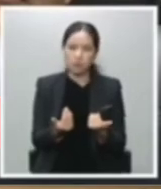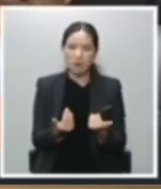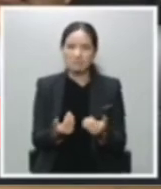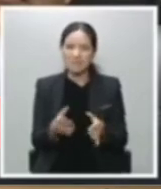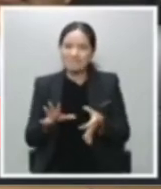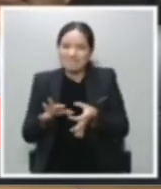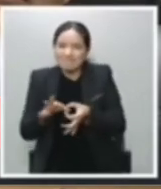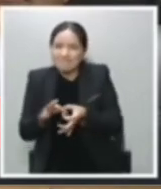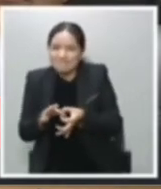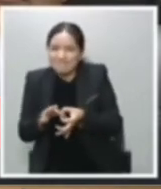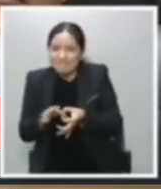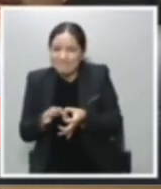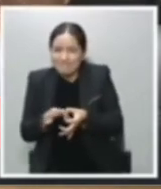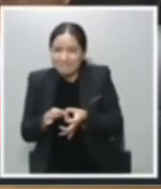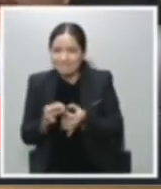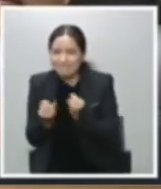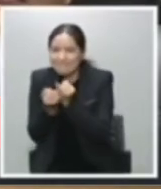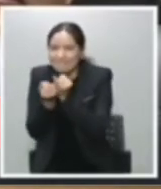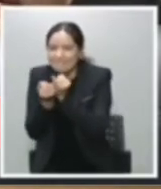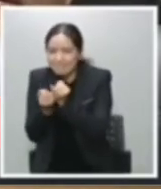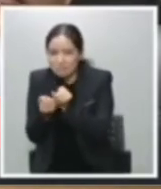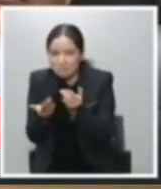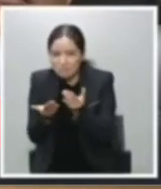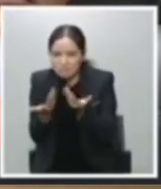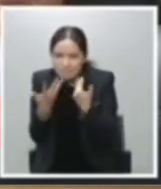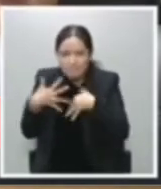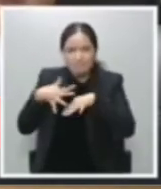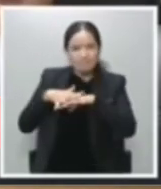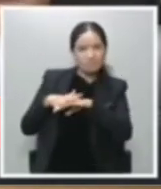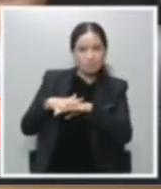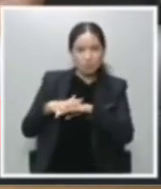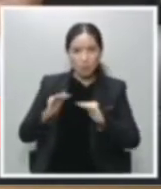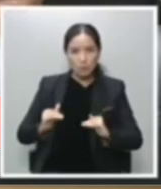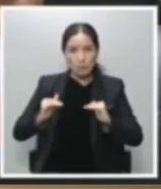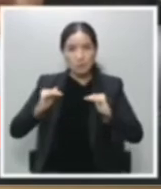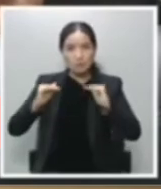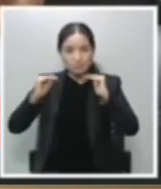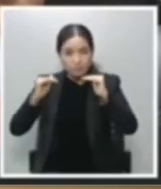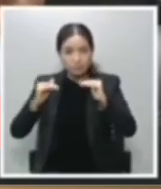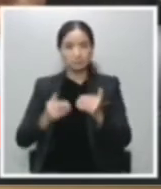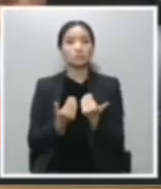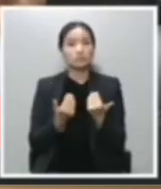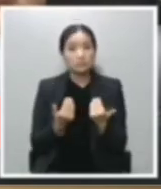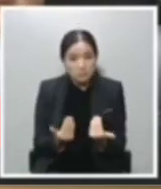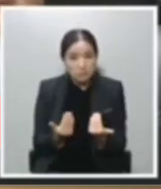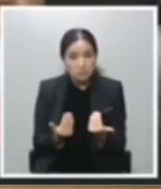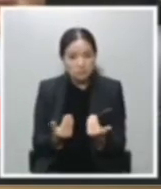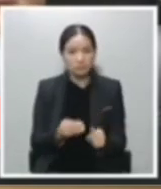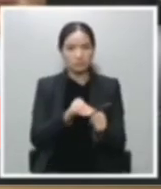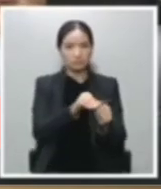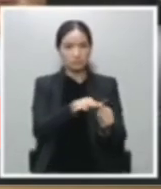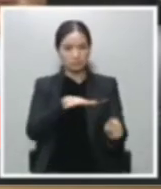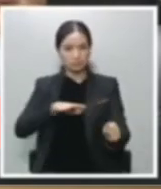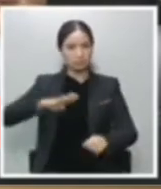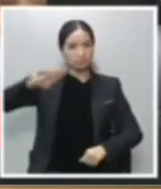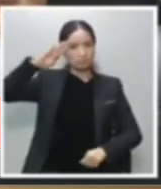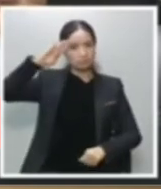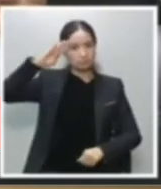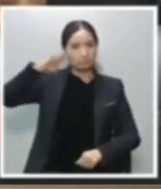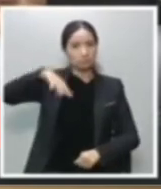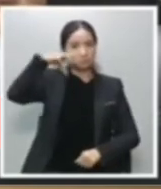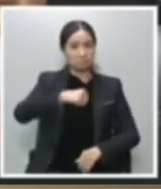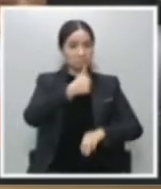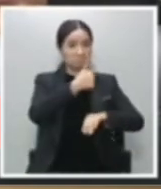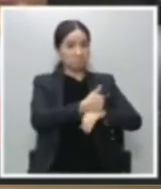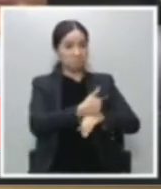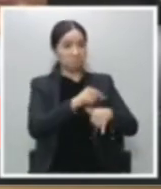องมีการผสมผสานกันรุ่นต่อรุ่นกลายเป็นว่าขณะนี้เนี่ยนะครับผู้นำกองทัพที่แสวงหาอำ